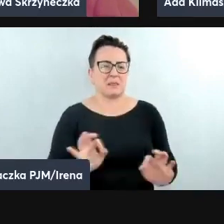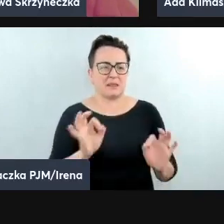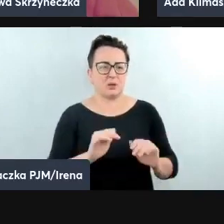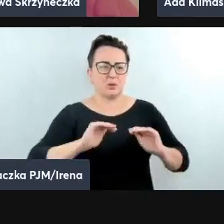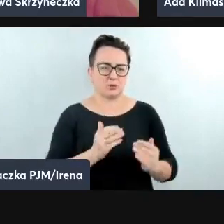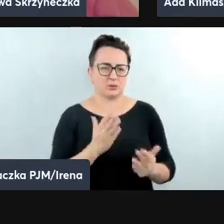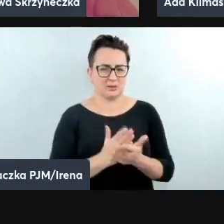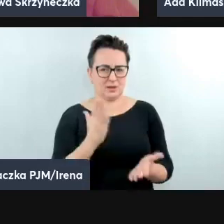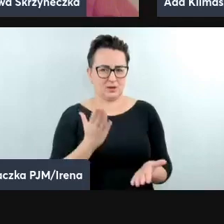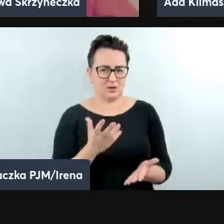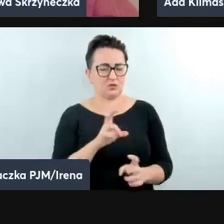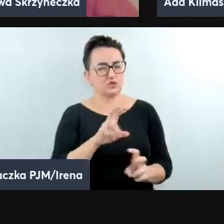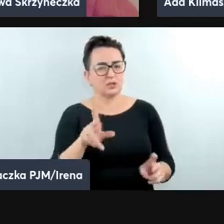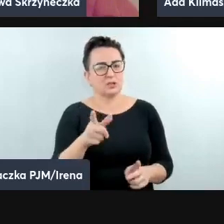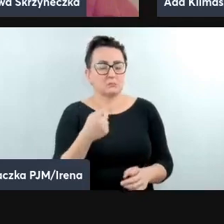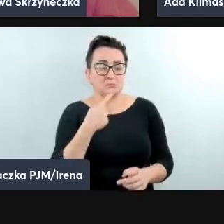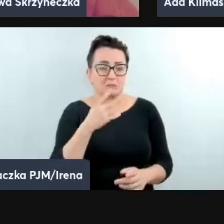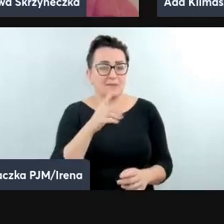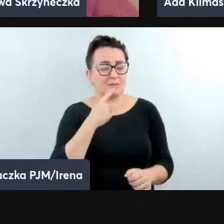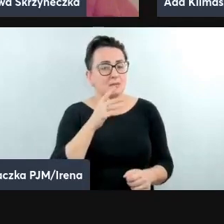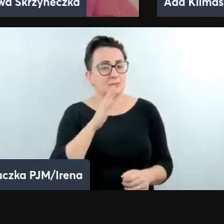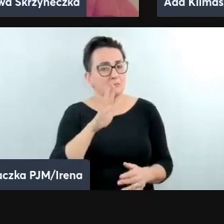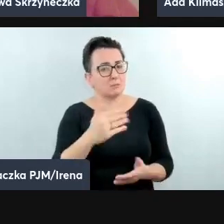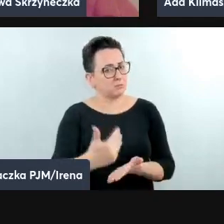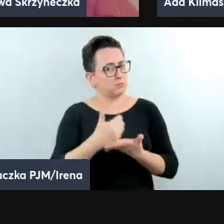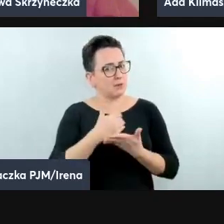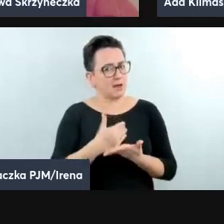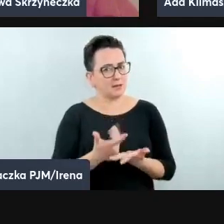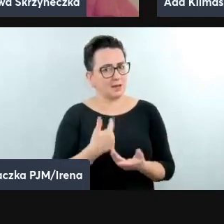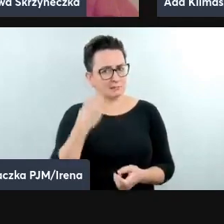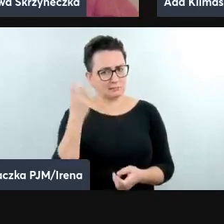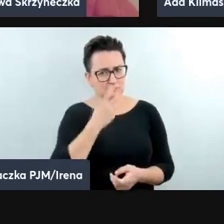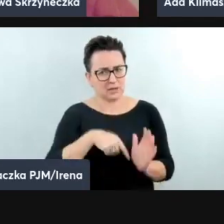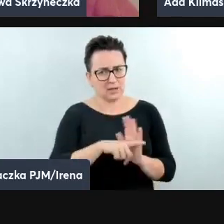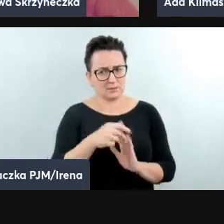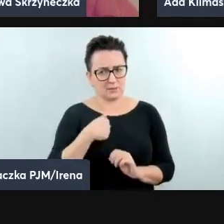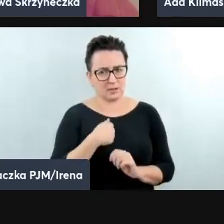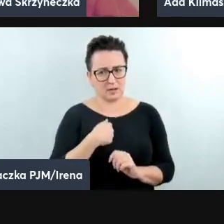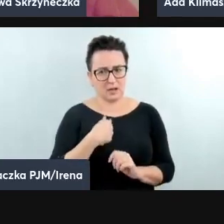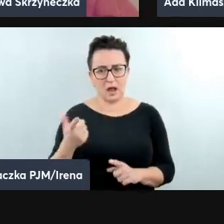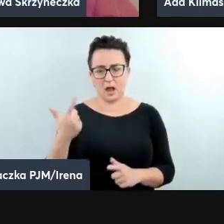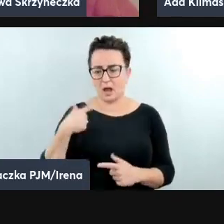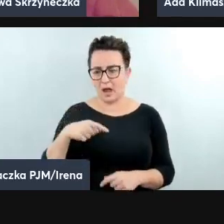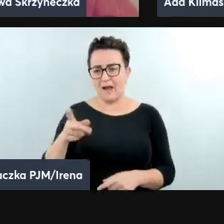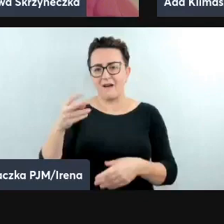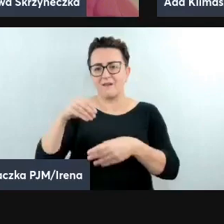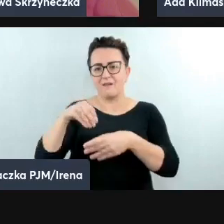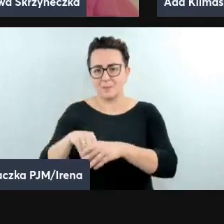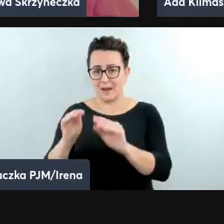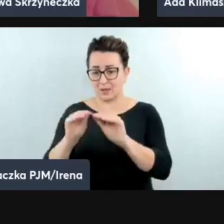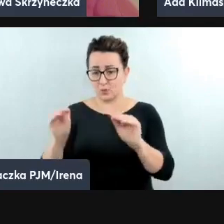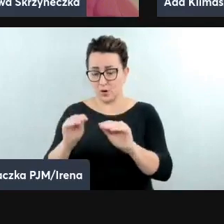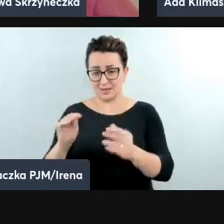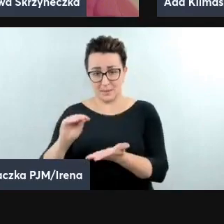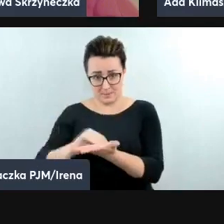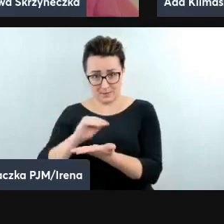jest coś, co mnie na przykład bardzo interesuje. Ale mówisz, że w ramach edukacji menstruacyjnej? W ramach takich właśnie